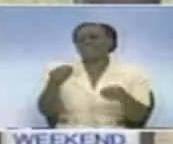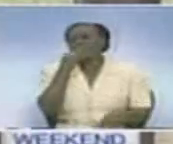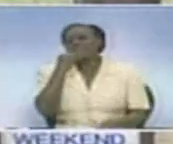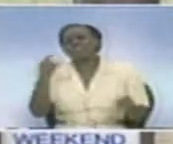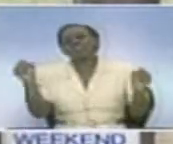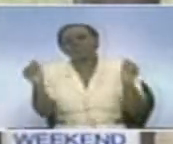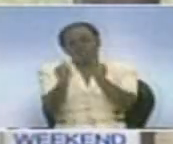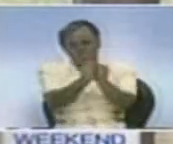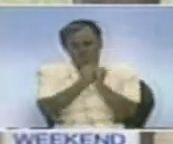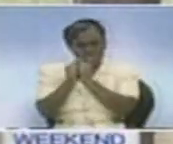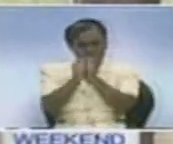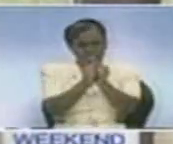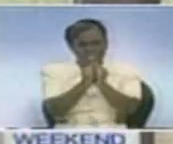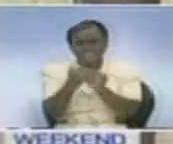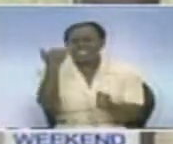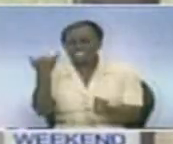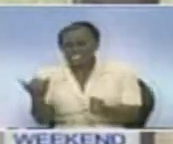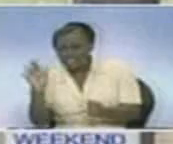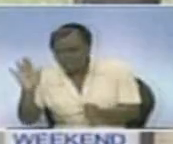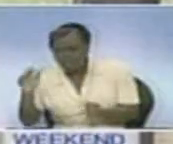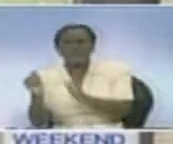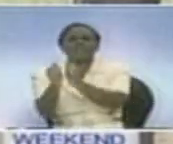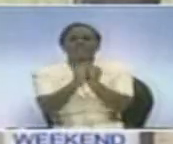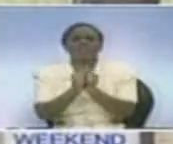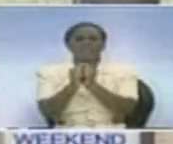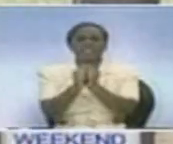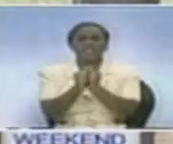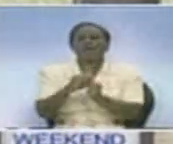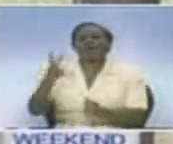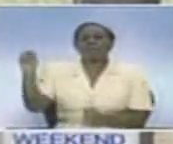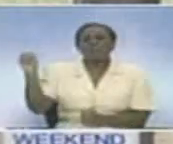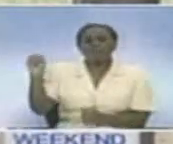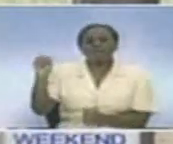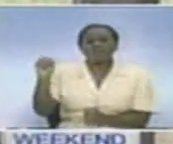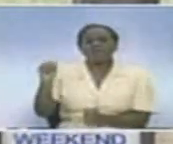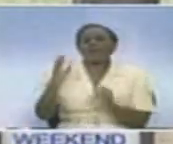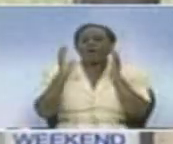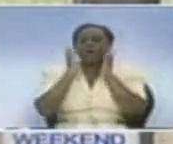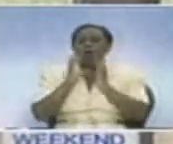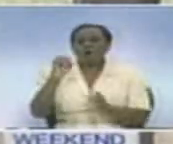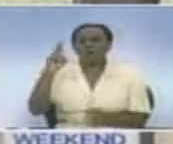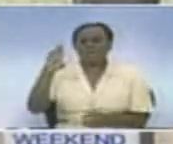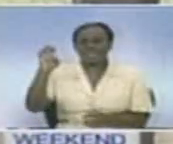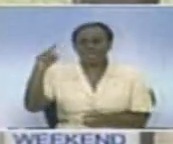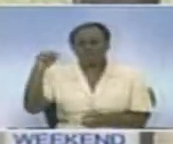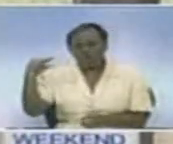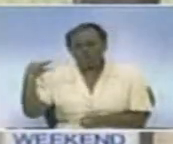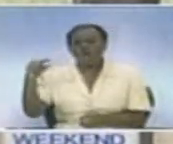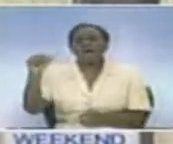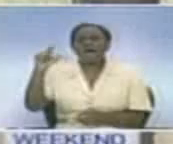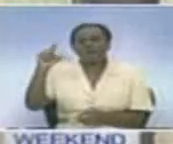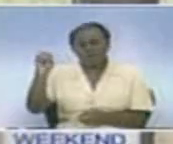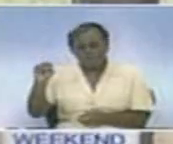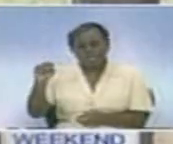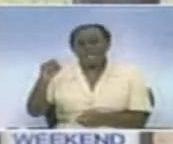pamoja. Watoto yao wako pamoja. Murkomen, Orengo, Kalwale,